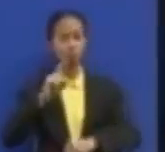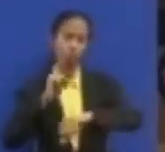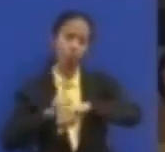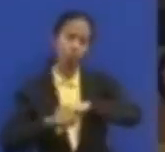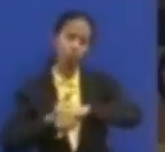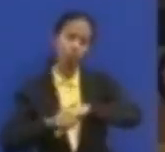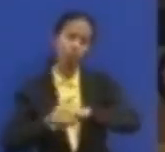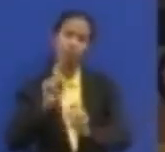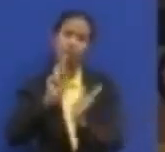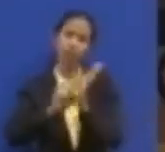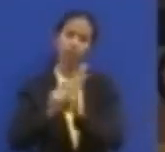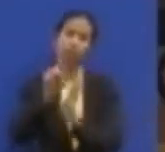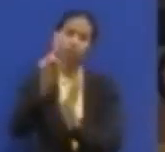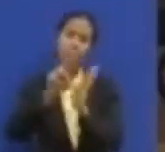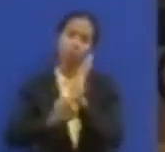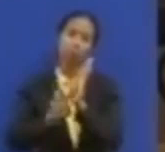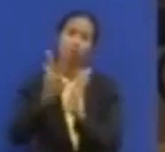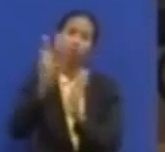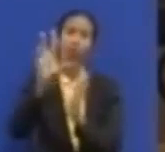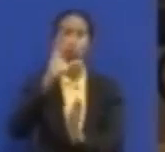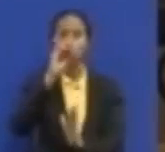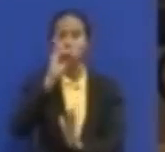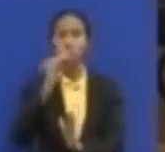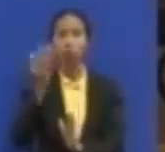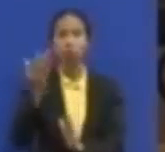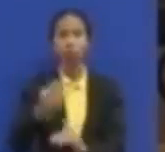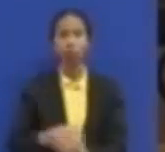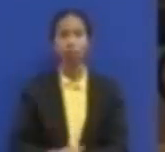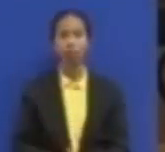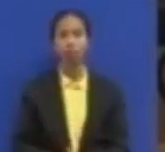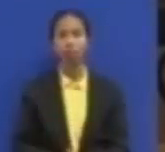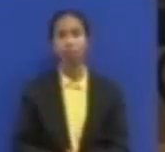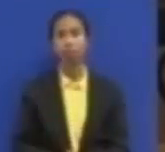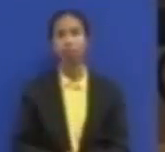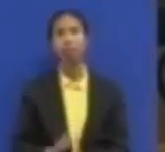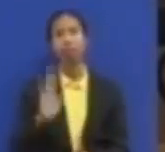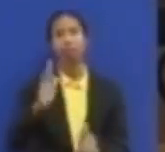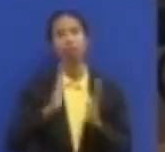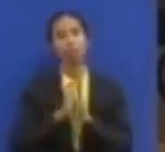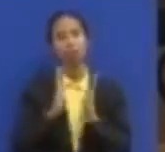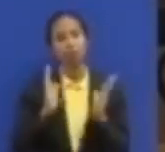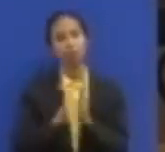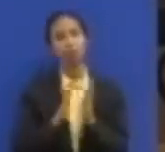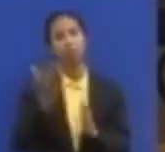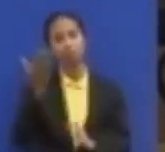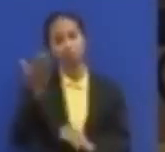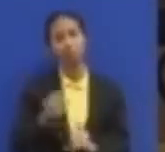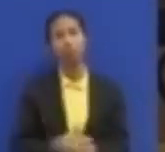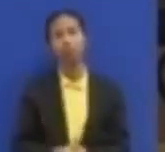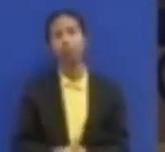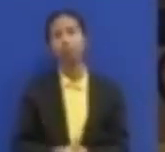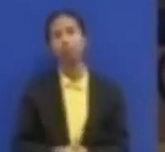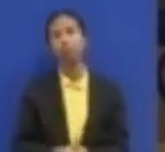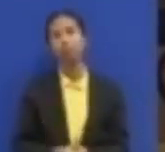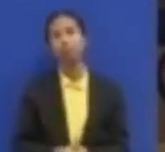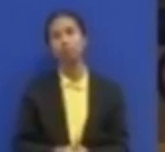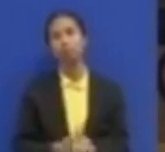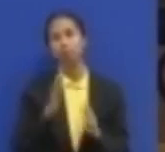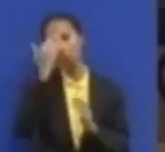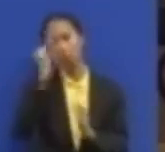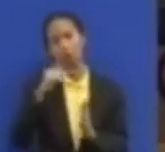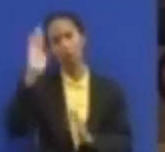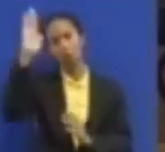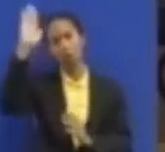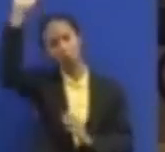1นาที2นาที ครับขอบคุณท่านประธานครับที ่คนอื่นเขาพูดบ้างคนอื่นยกมือเย